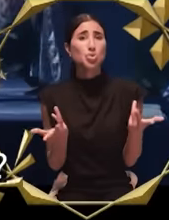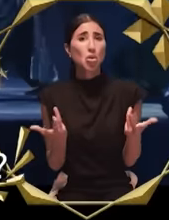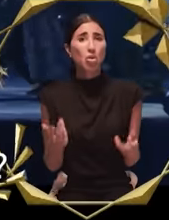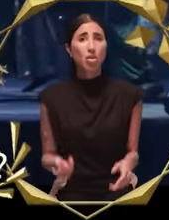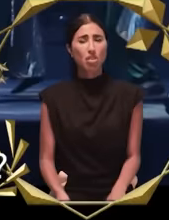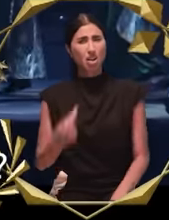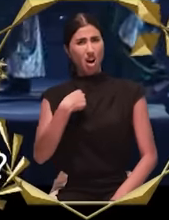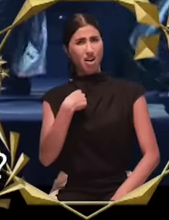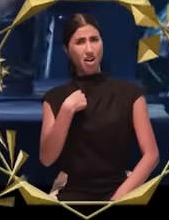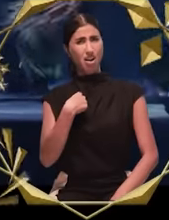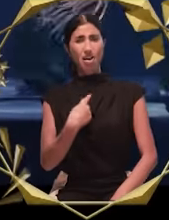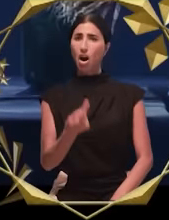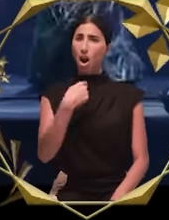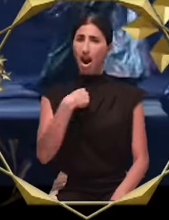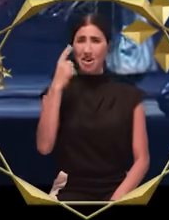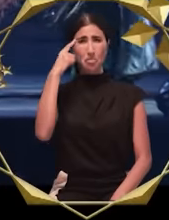ماذا نفعل